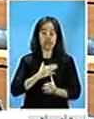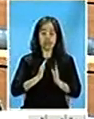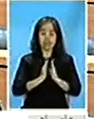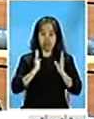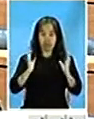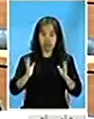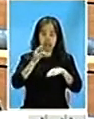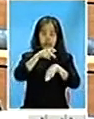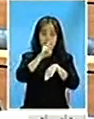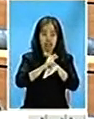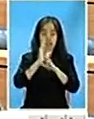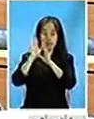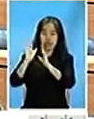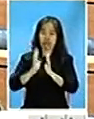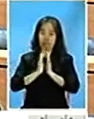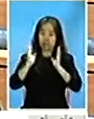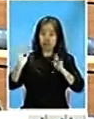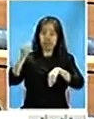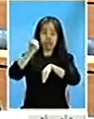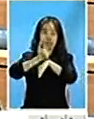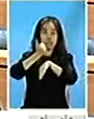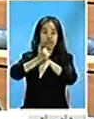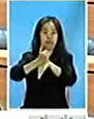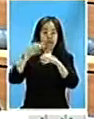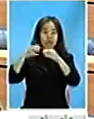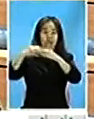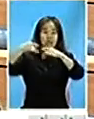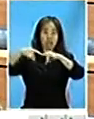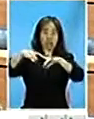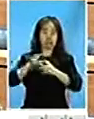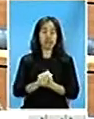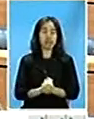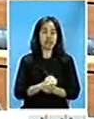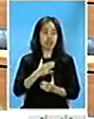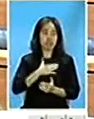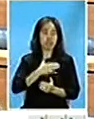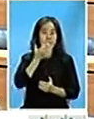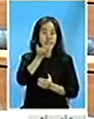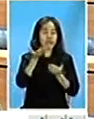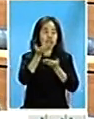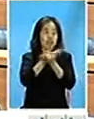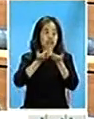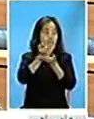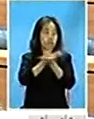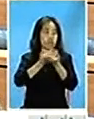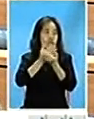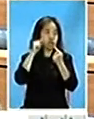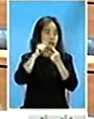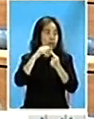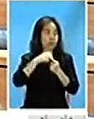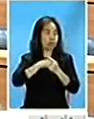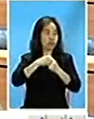านผ่านไปยังท่านประธานวิปรัฐบาลนะต่อข้อหารือของผมนะครับข้อหารือของผมเองเนี่ยเป็นประเด็นที่ต้องการความชัดเจ